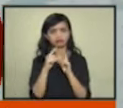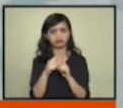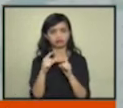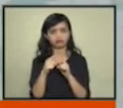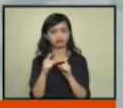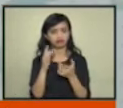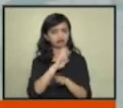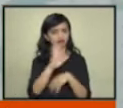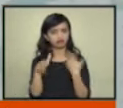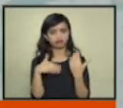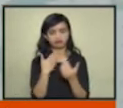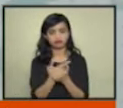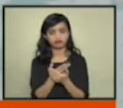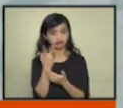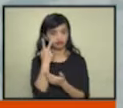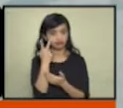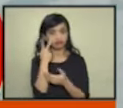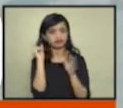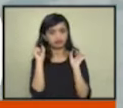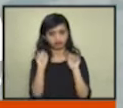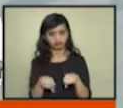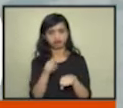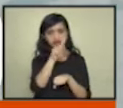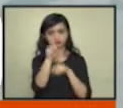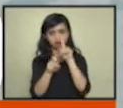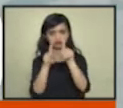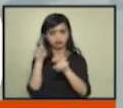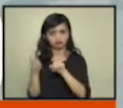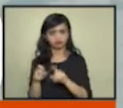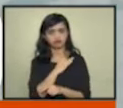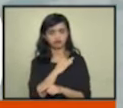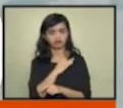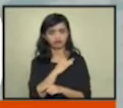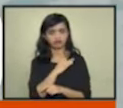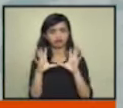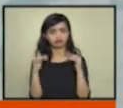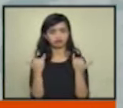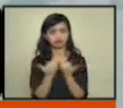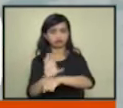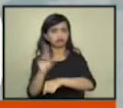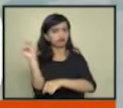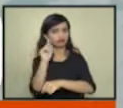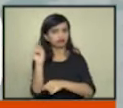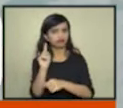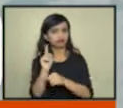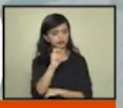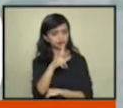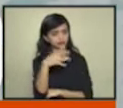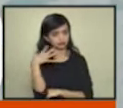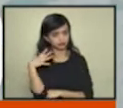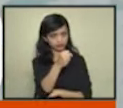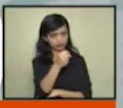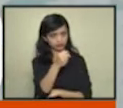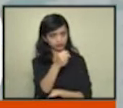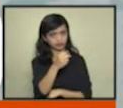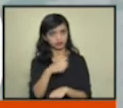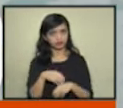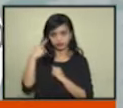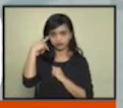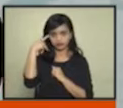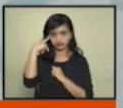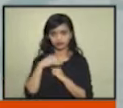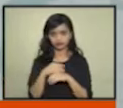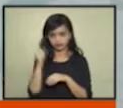Ngayon, lahat ho, tingnan nyo, pwede nyo itanong naman doon sa mga staff, doon sa kumpanya, kung anong talaga nangyari. Sandal po, no? Tatay